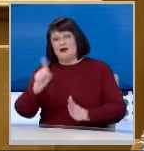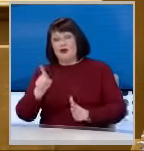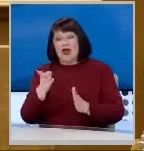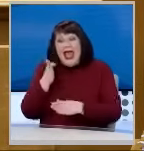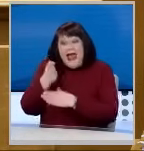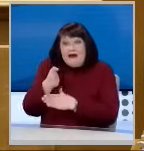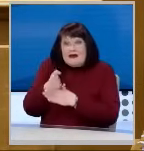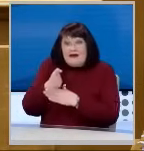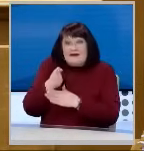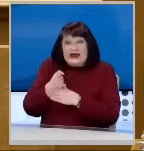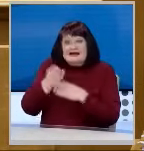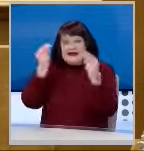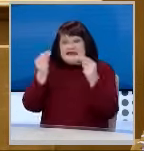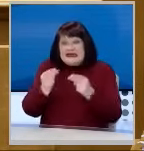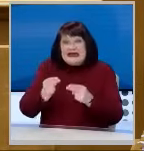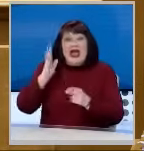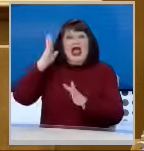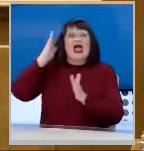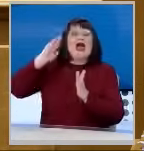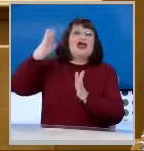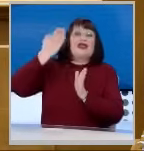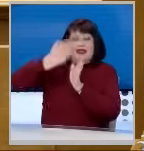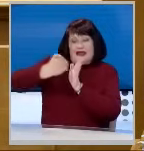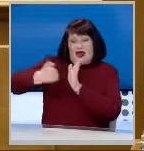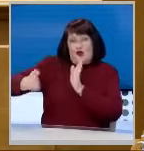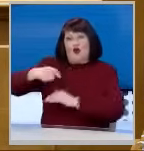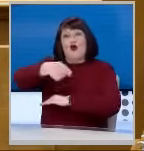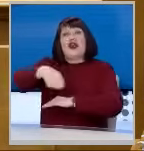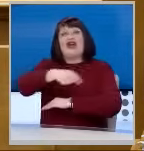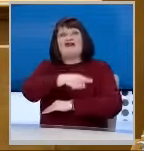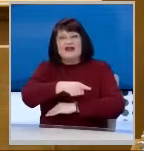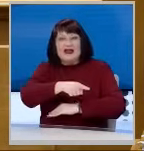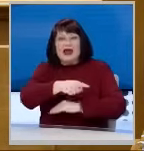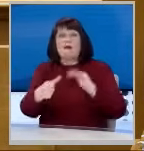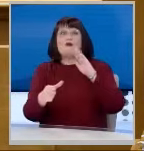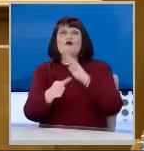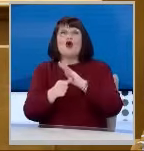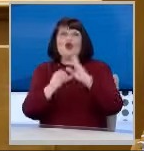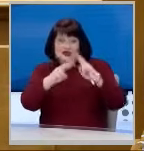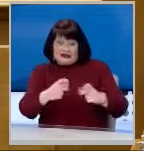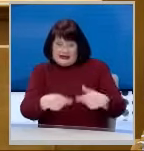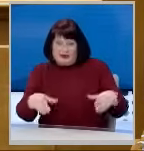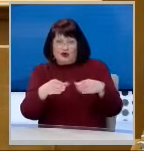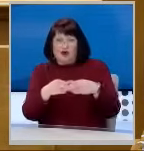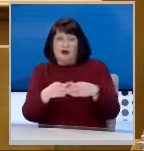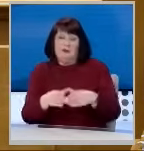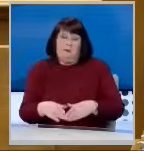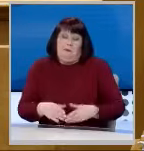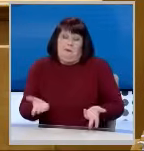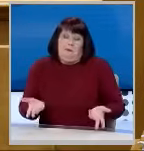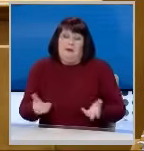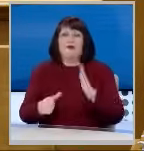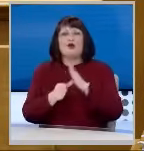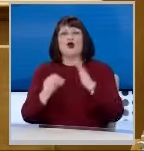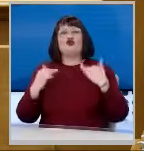κρύβαμε την δικογραφία και παριστά τα και παρίστανε και ο πρόεδρος της εξεταστικής επιτροπής και ο πρόεδρος της